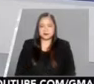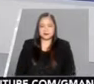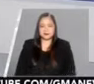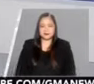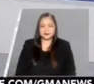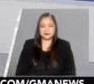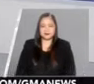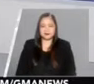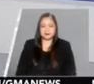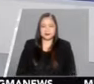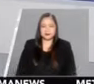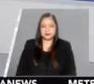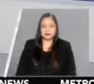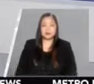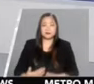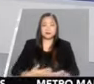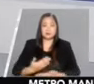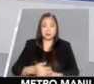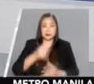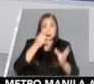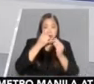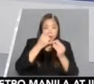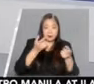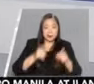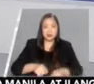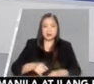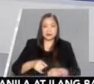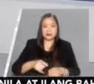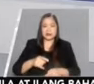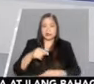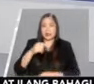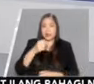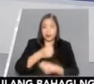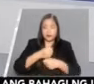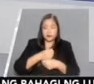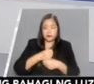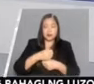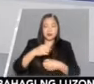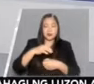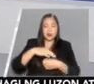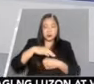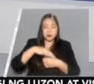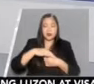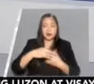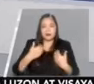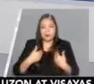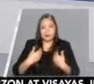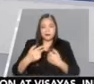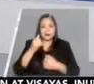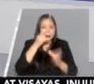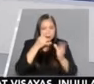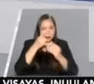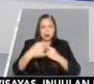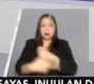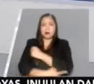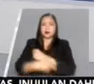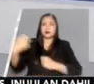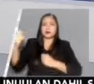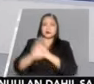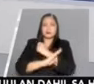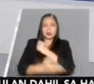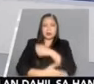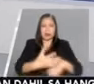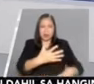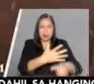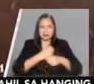Welcome ang pagnanakaw sa isang cafe sa Quezon City. Natangay ng mga salarin ang bag ng isang customer. Balitang hatid ni James